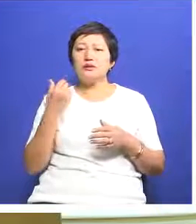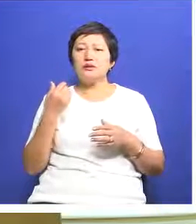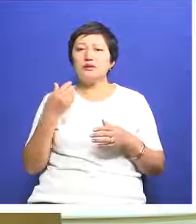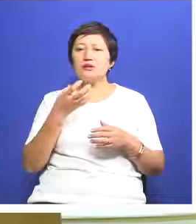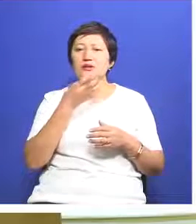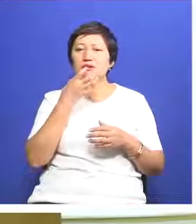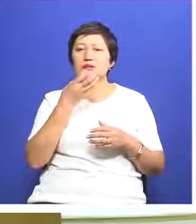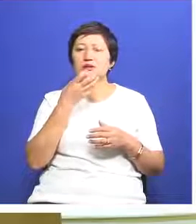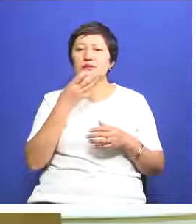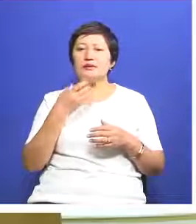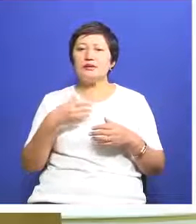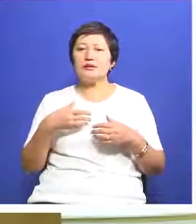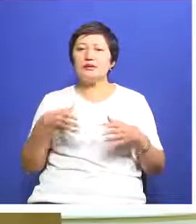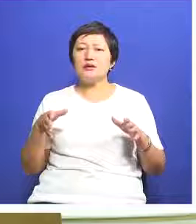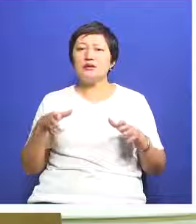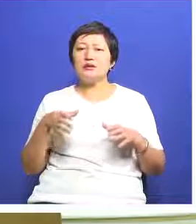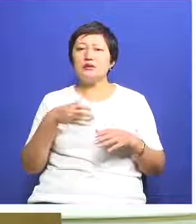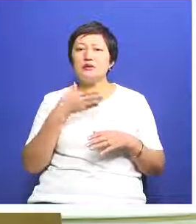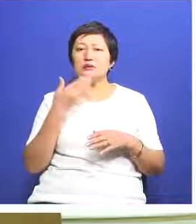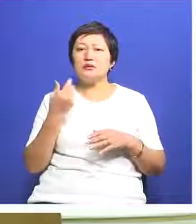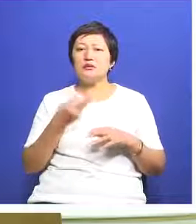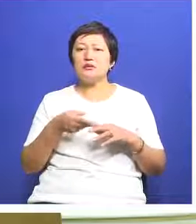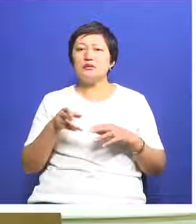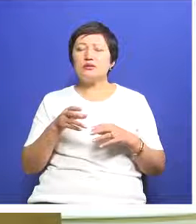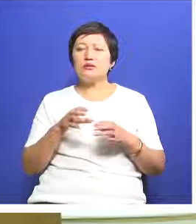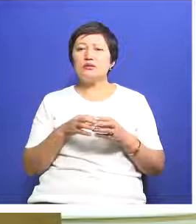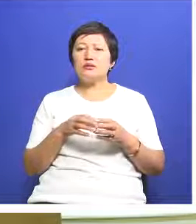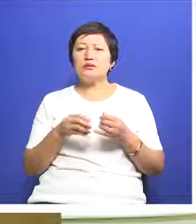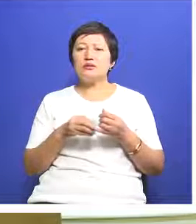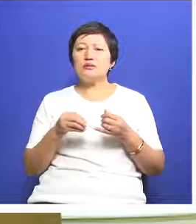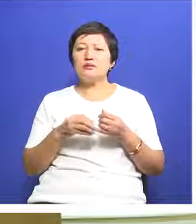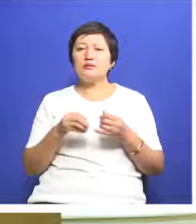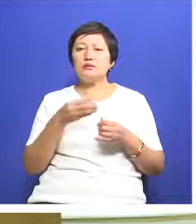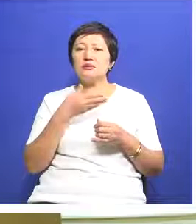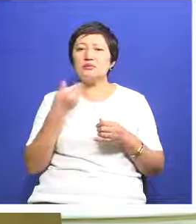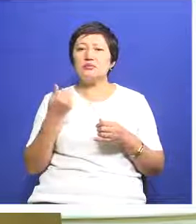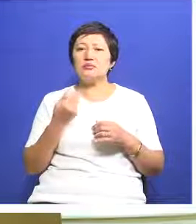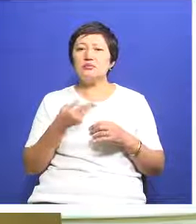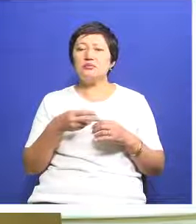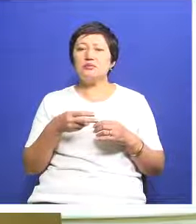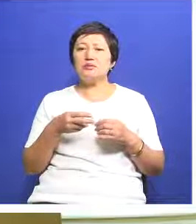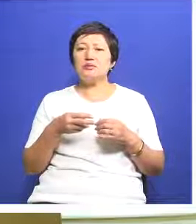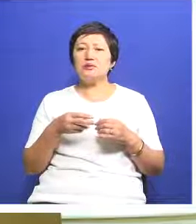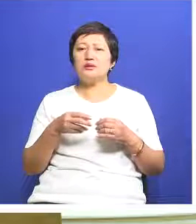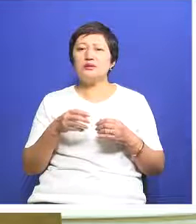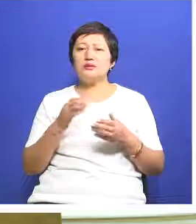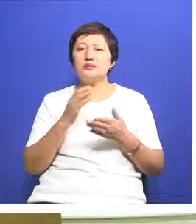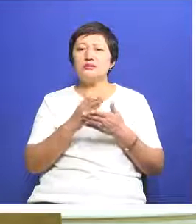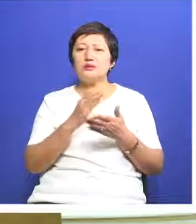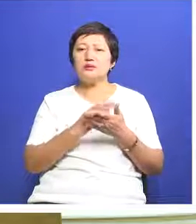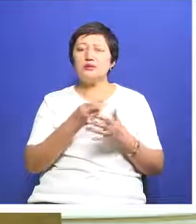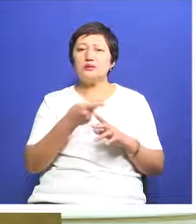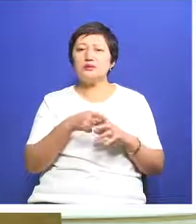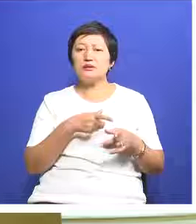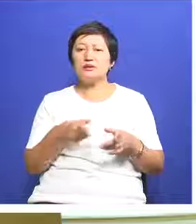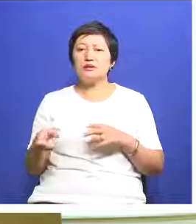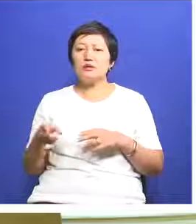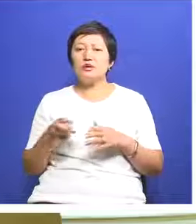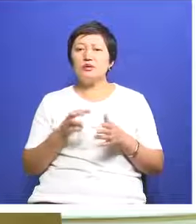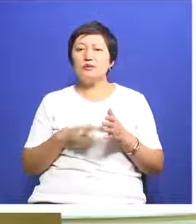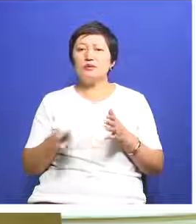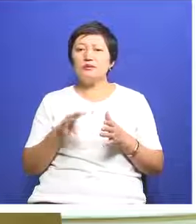жаздық ашық спорт несін салуға біз жер биылғы жылға жерін бөліп сметасын жасап отырмыз 35